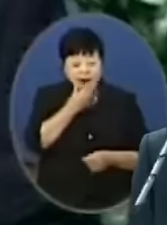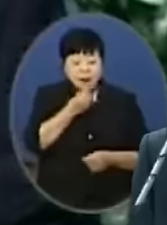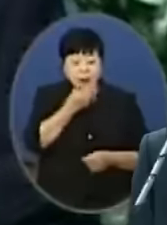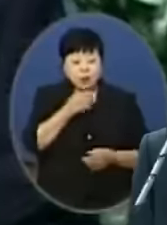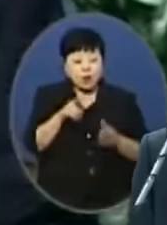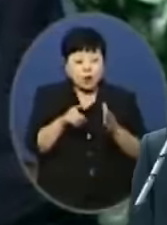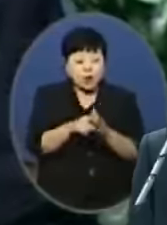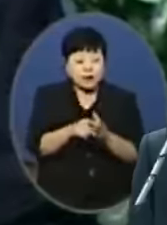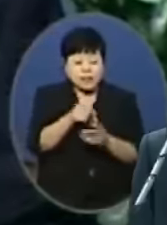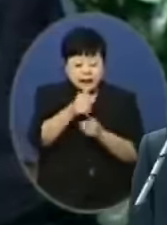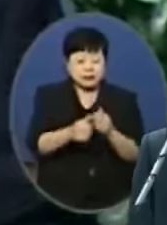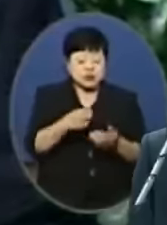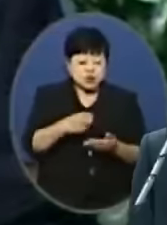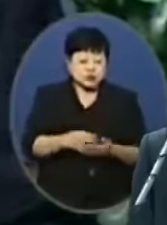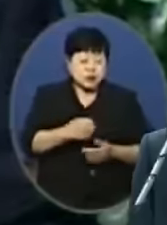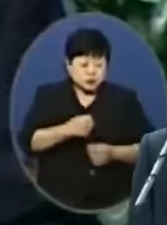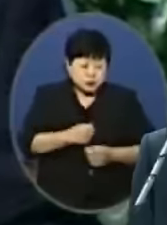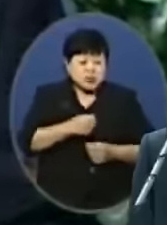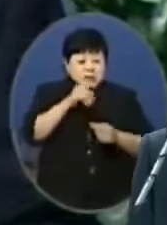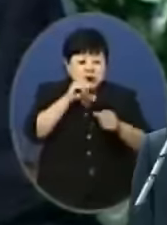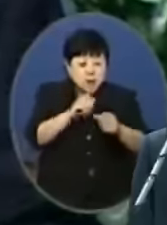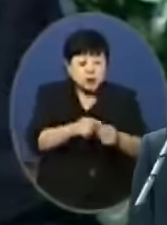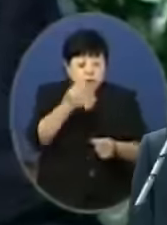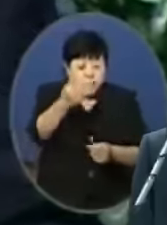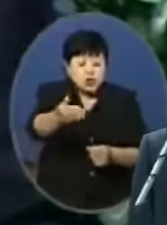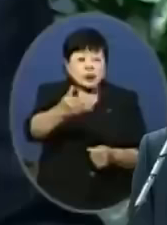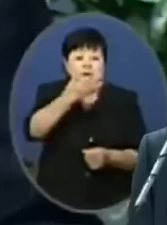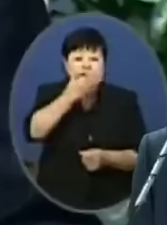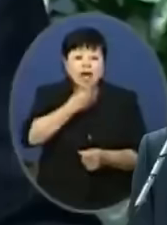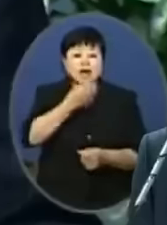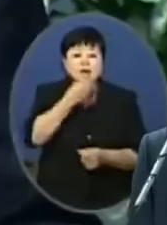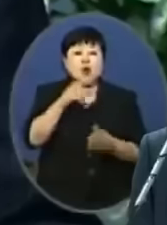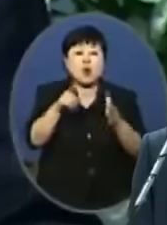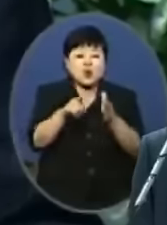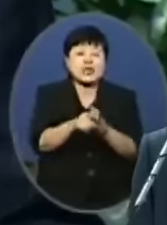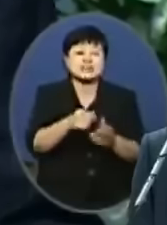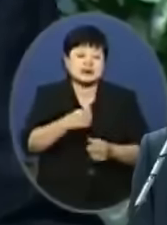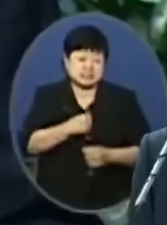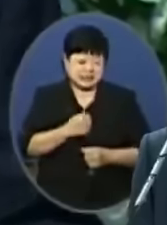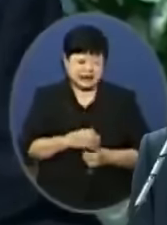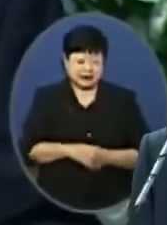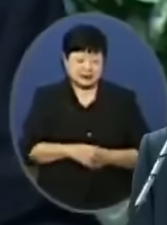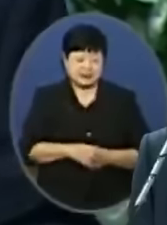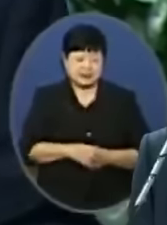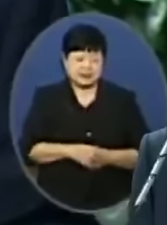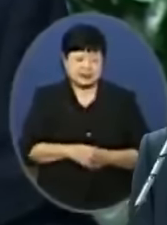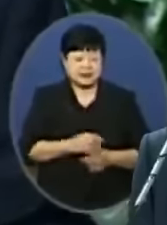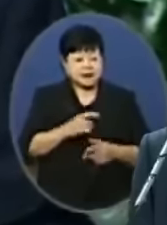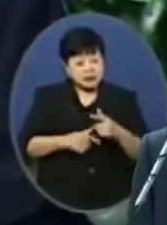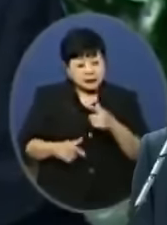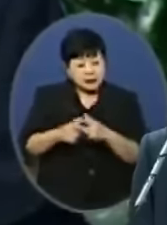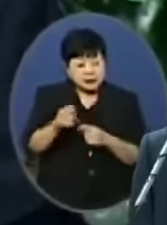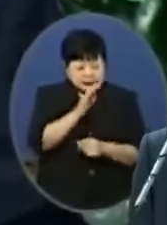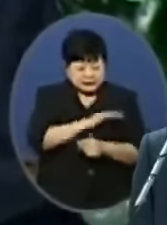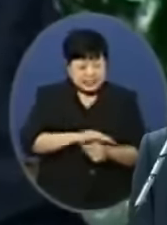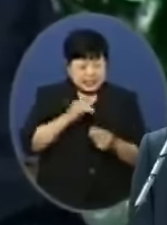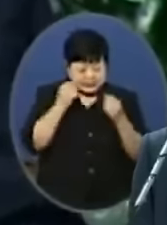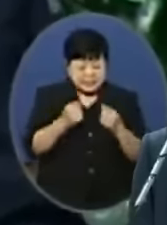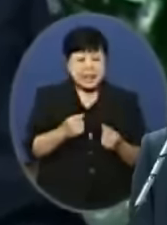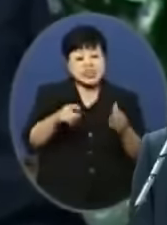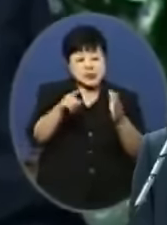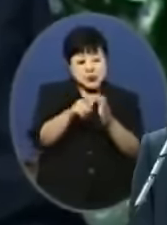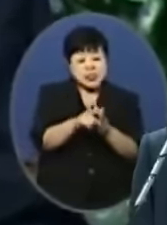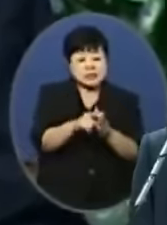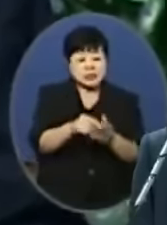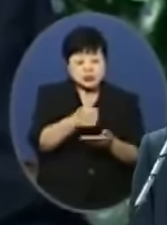하나님이 율법을 지키라는 것, 그 목적이 여러분의 행복을 위해서 그렇게 한다는 것입니다. 여러분이 더 잘 살기 위해서